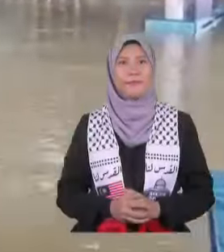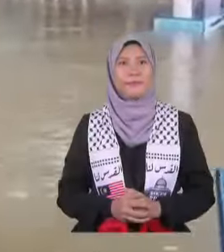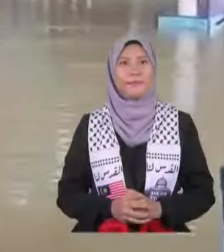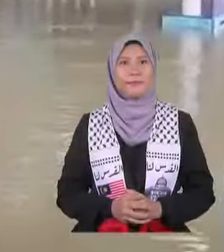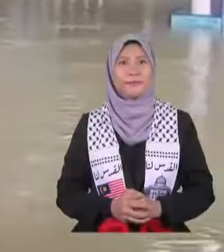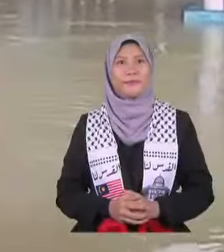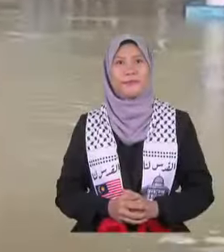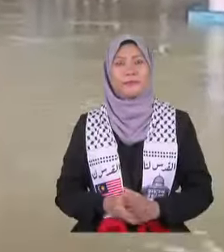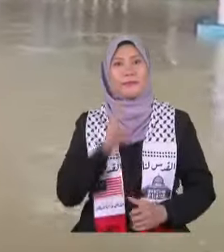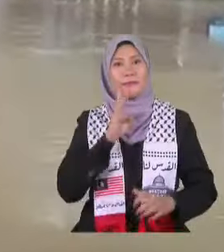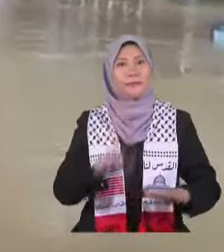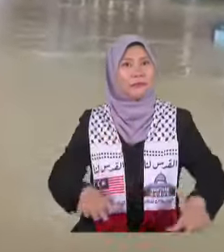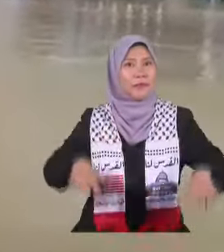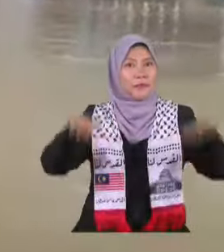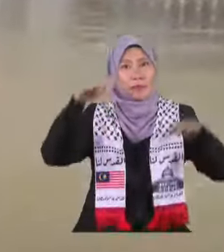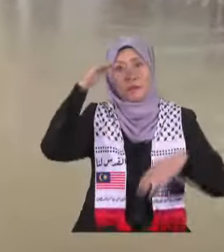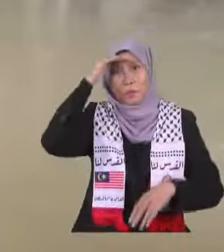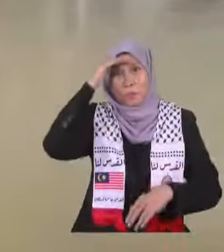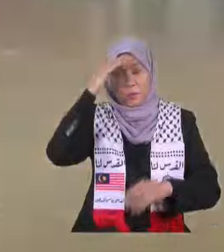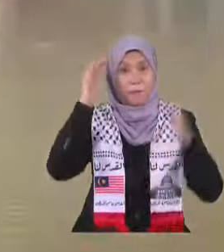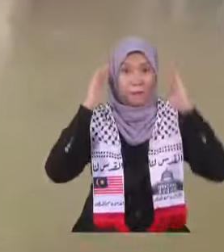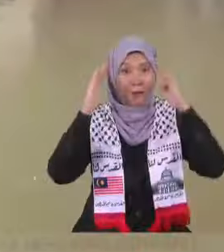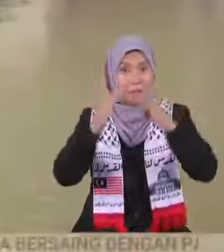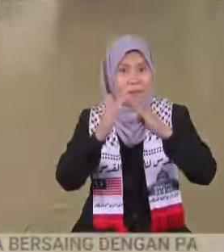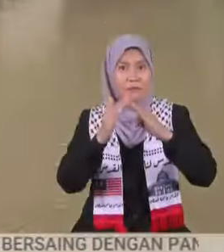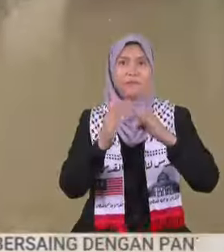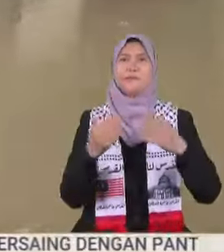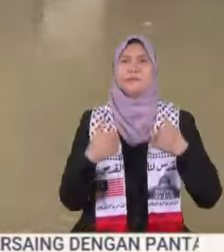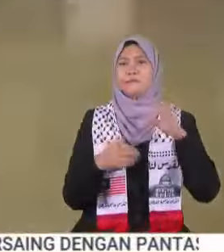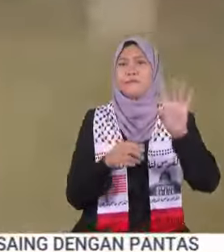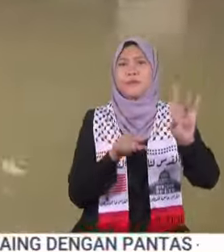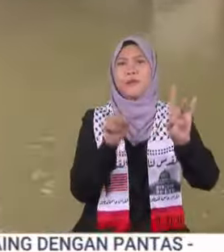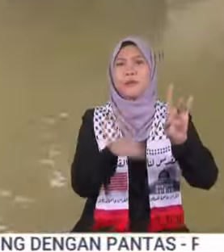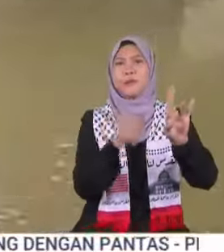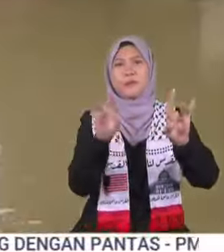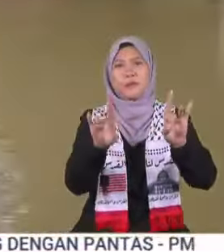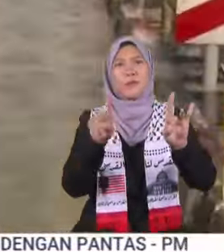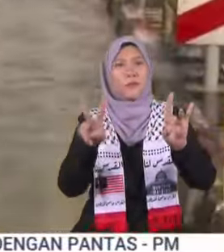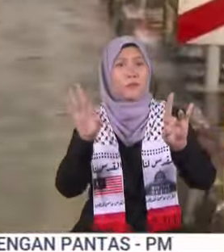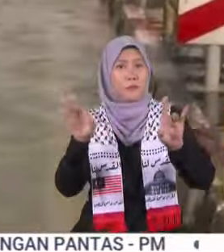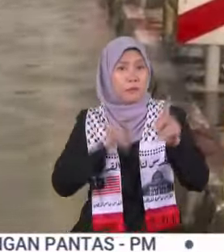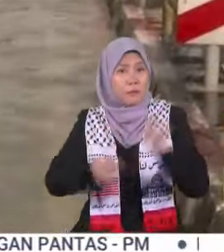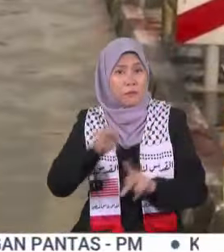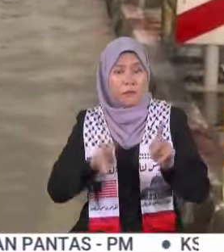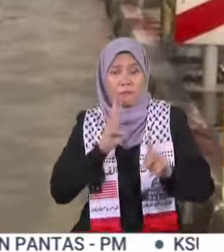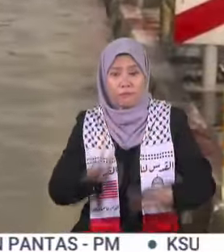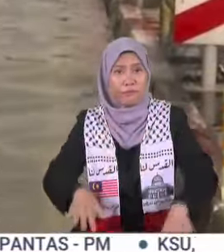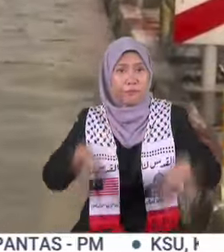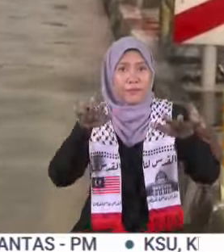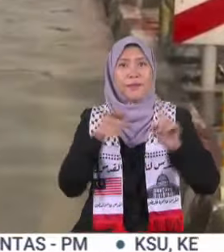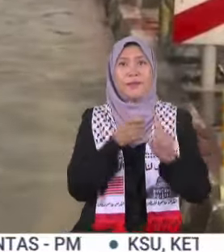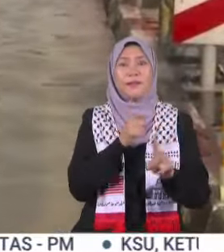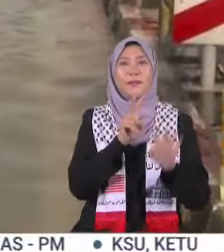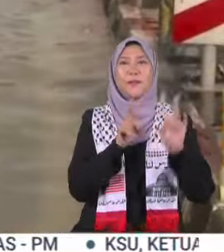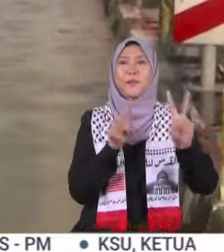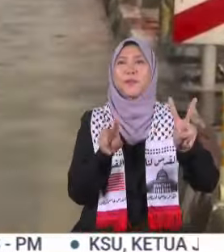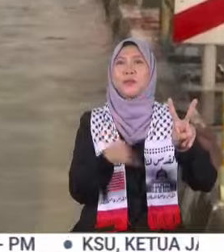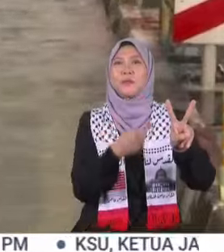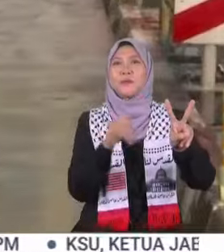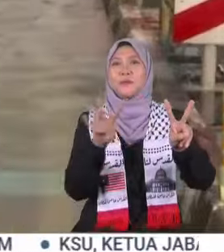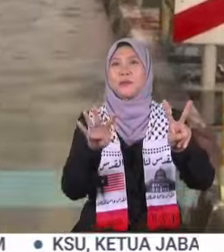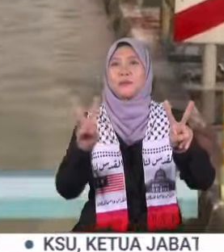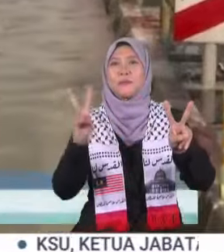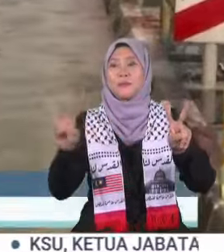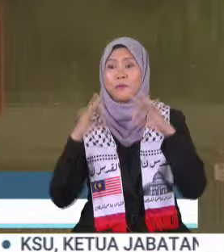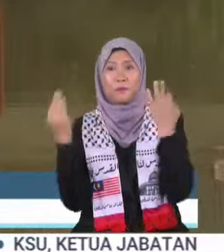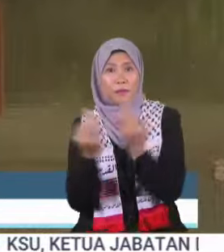utama banjir di Johor dan Pahang menyaksikan 8829 penduduk terjejas daripada 2466